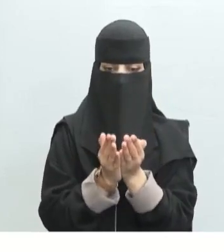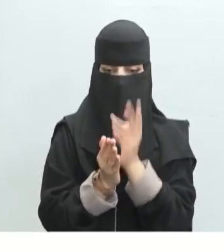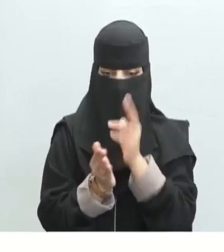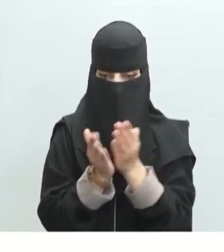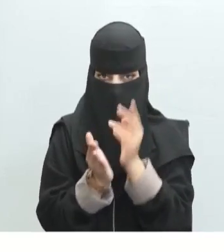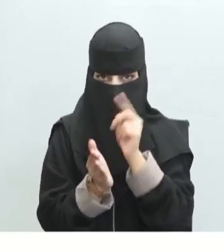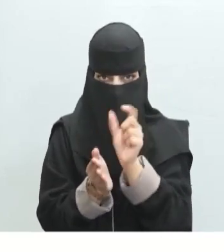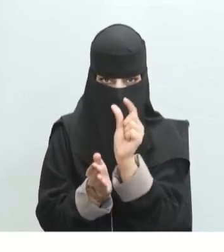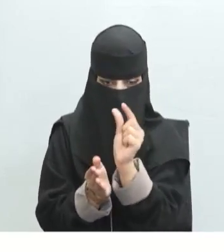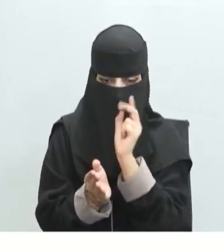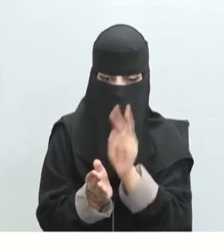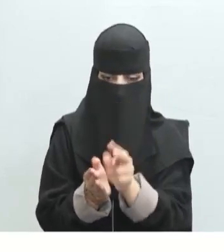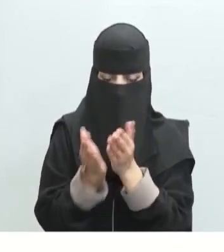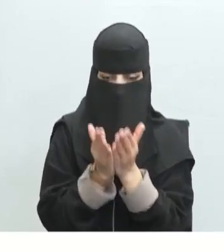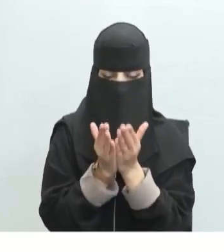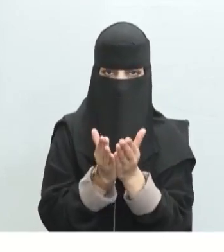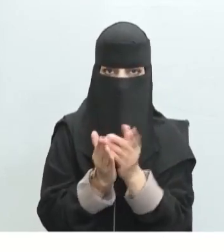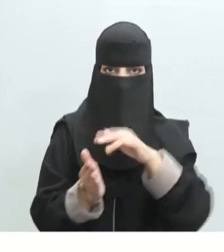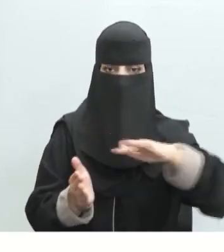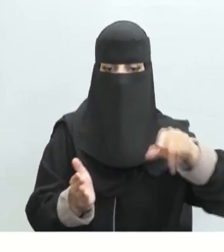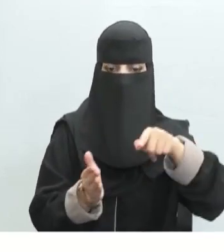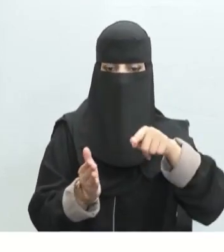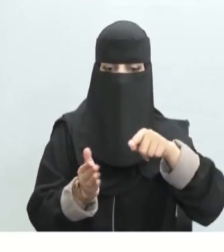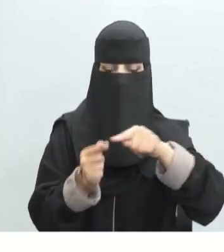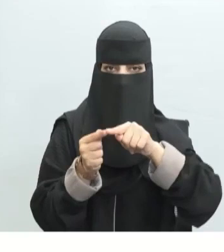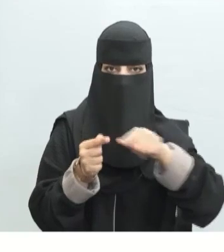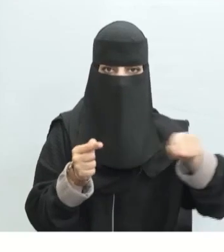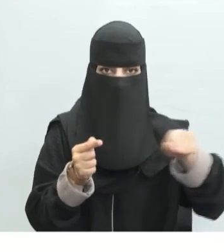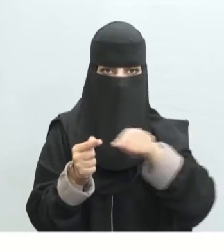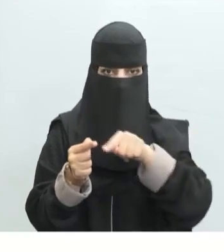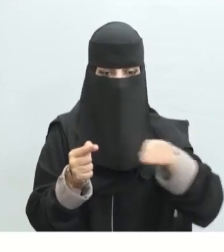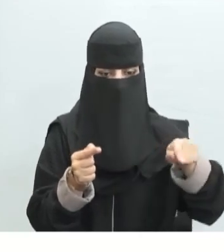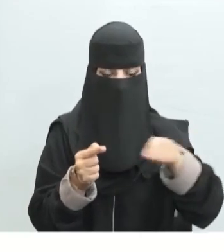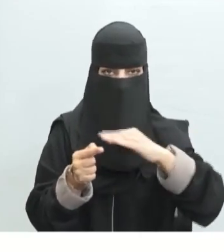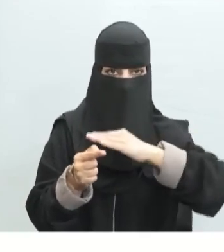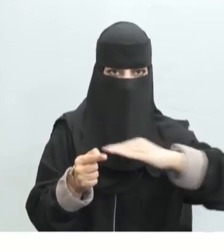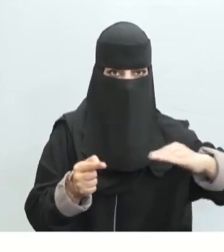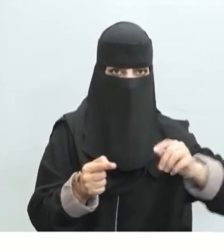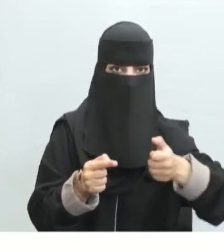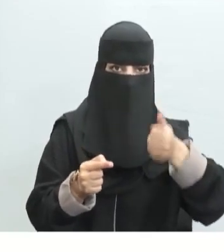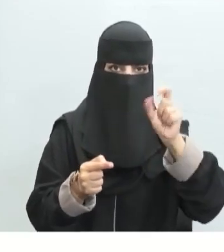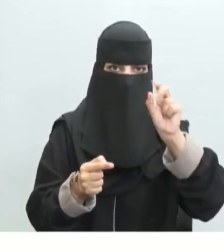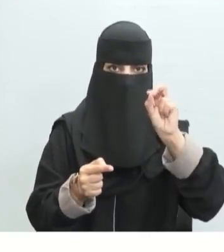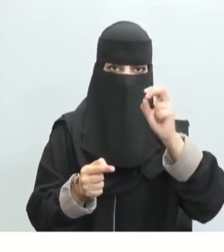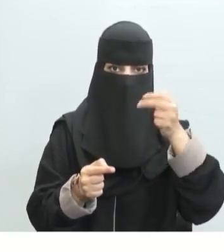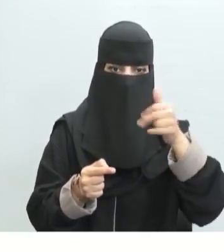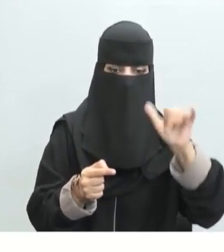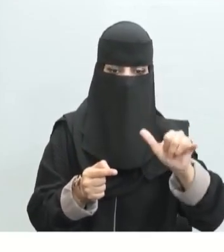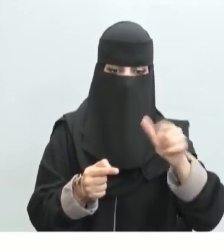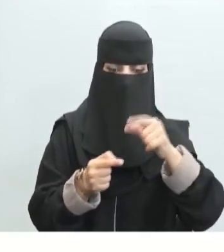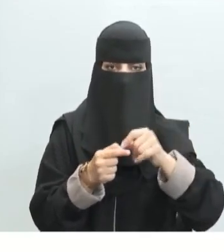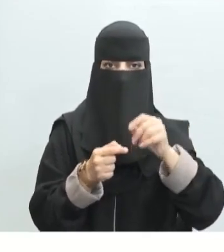معكم في الكتاب فهذا هو الخط الافقي وهذا هو الحبل الذي يصل ما